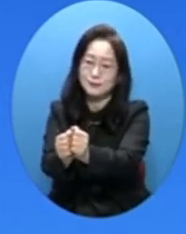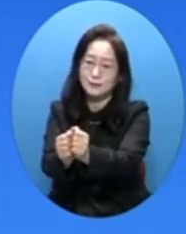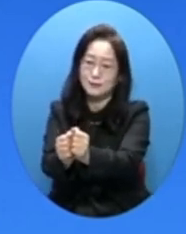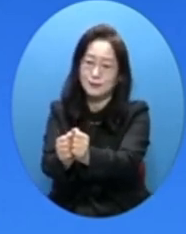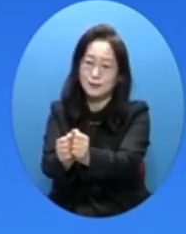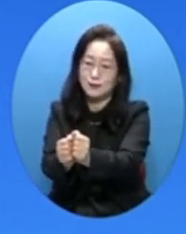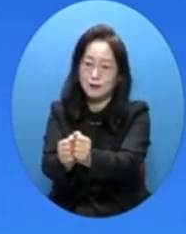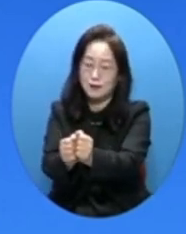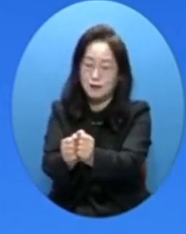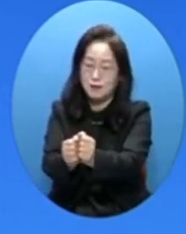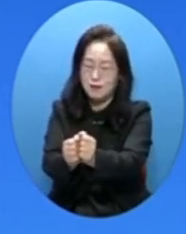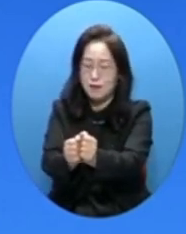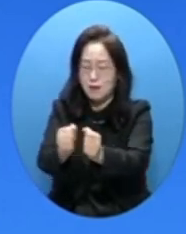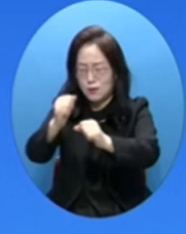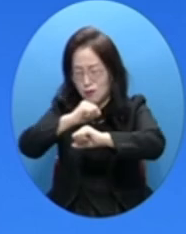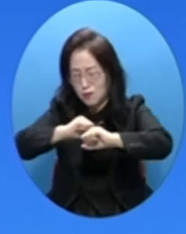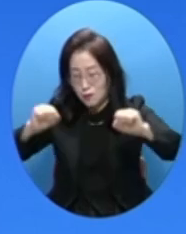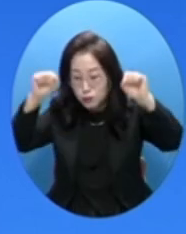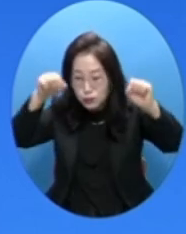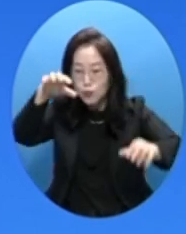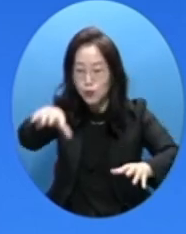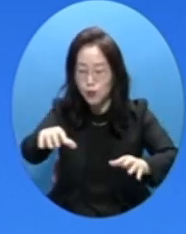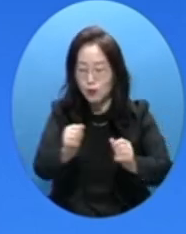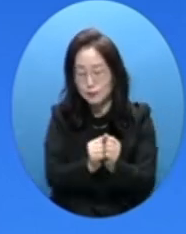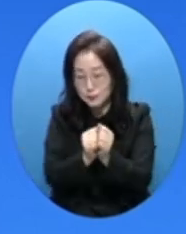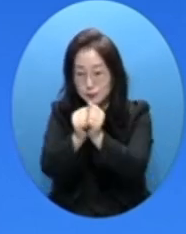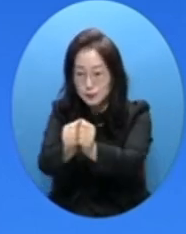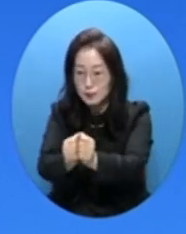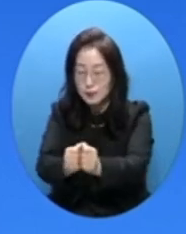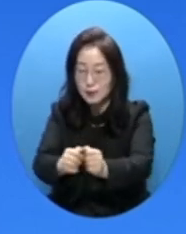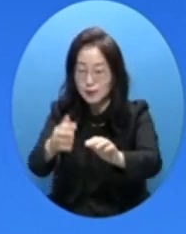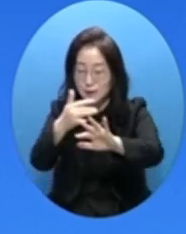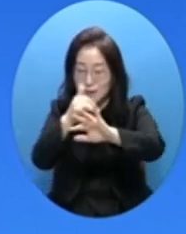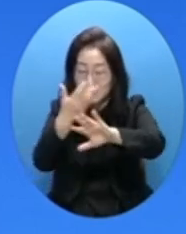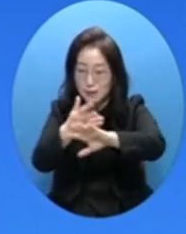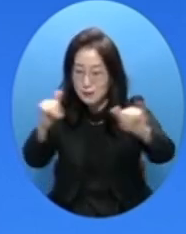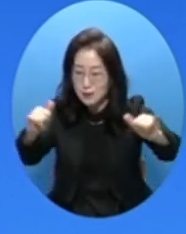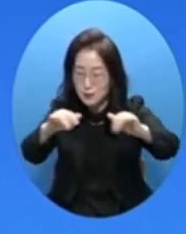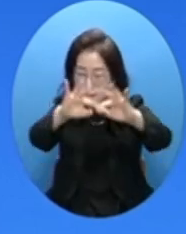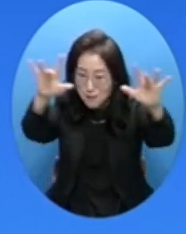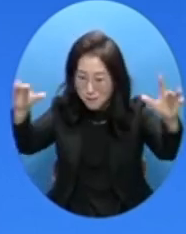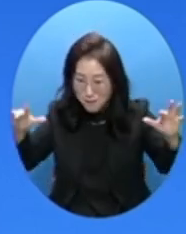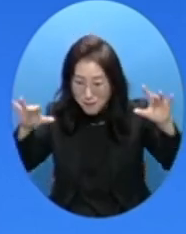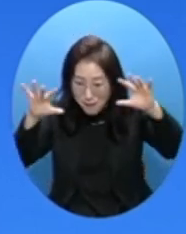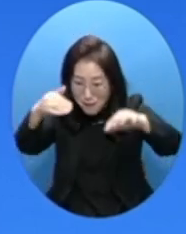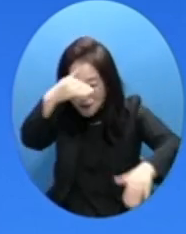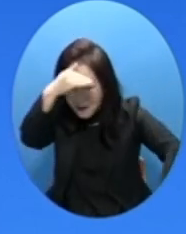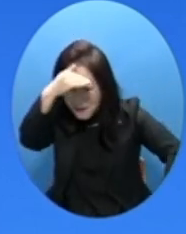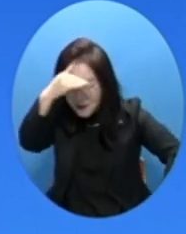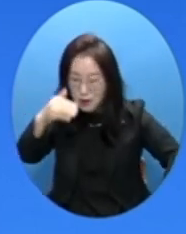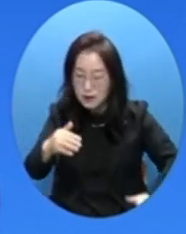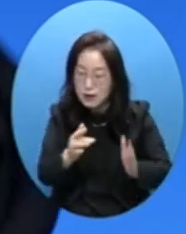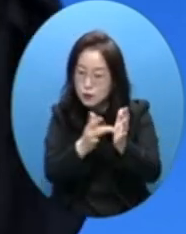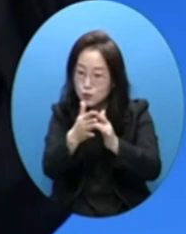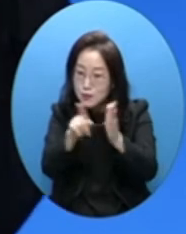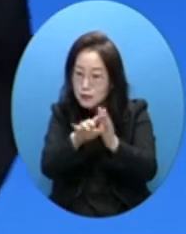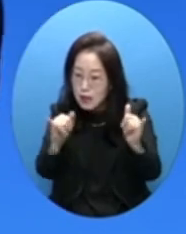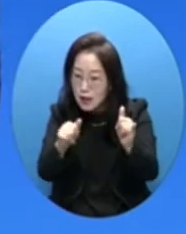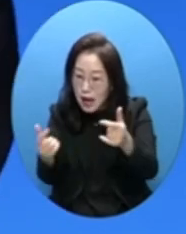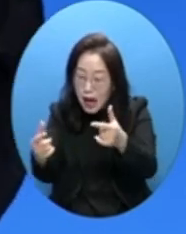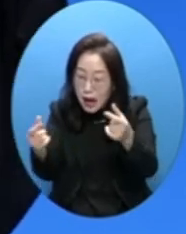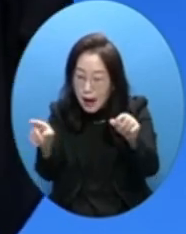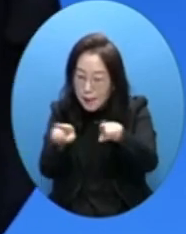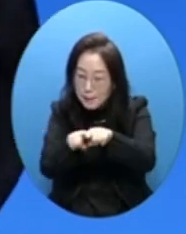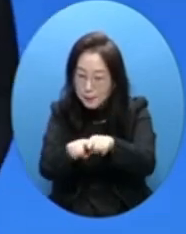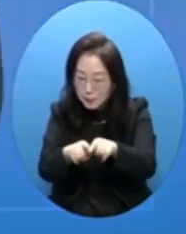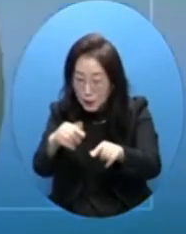원형 경장에 끌려 나갑니다. 많은 관중 속에 기독교인이 숨어서 그 모습을 지켜보는데 하늘로부터 음성이